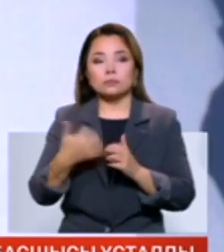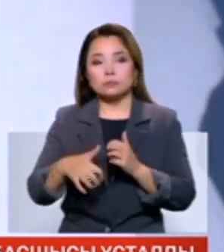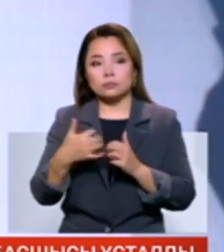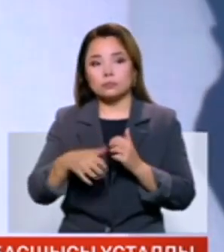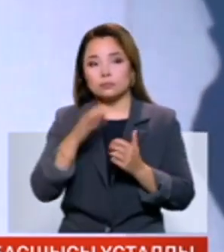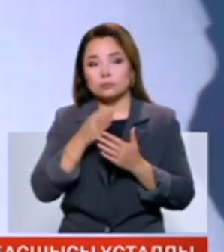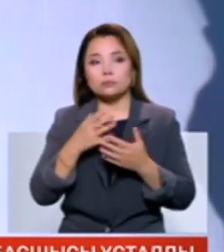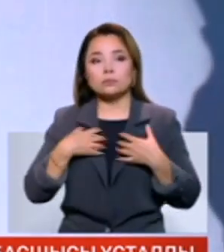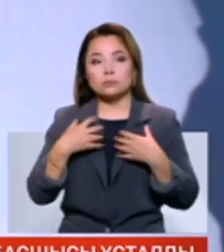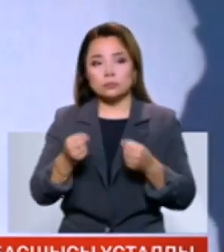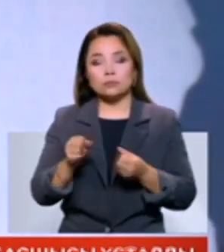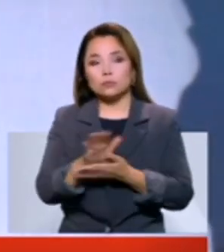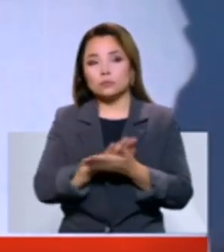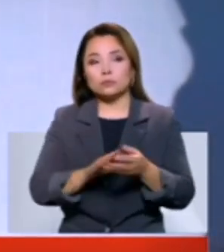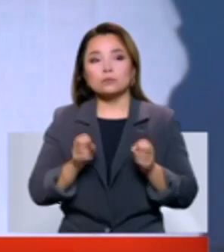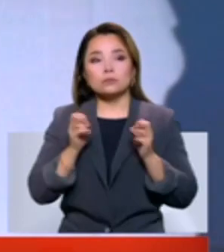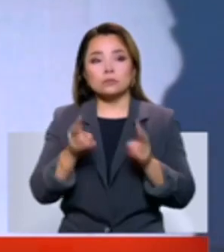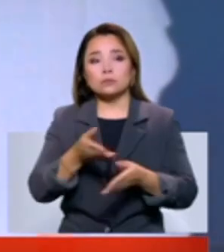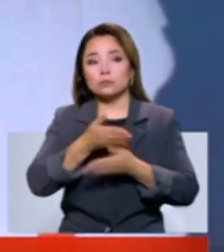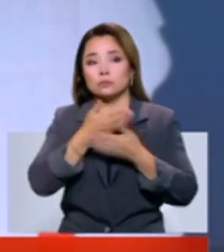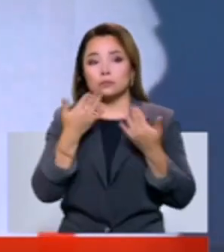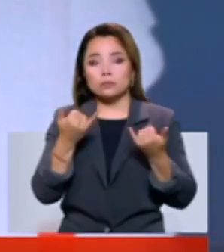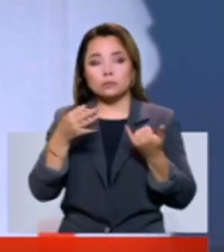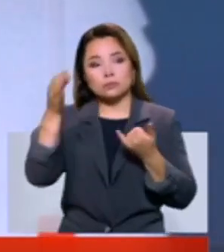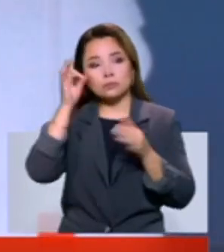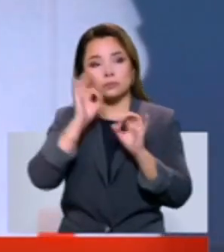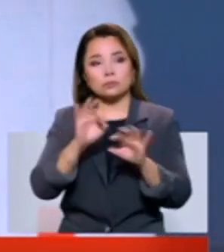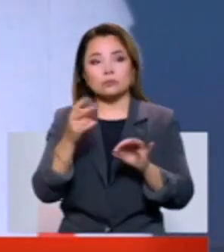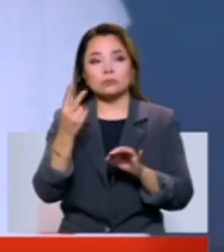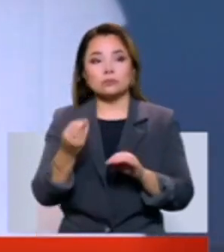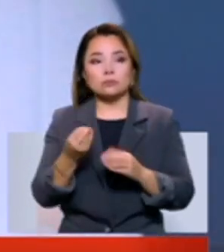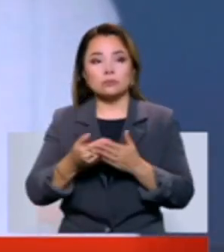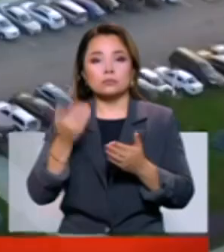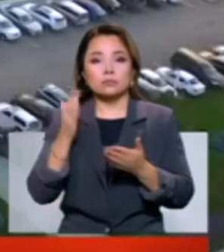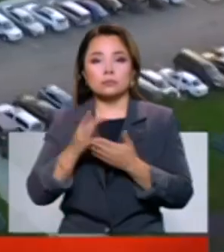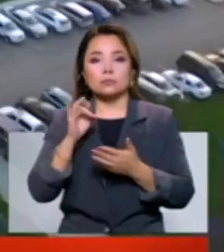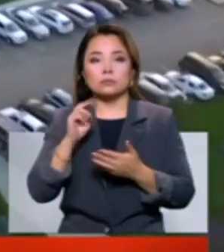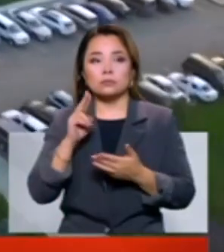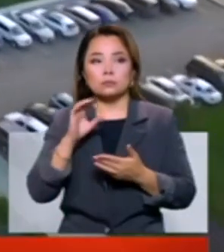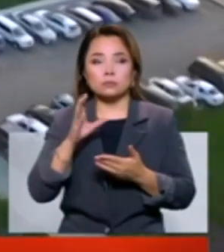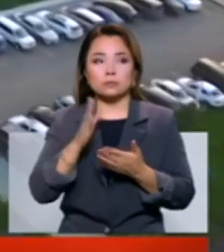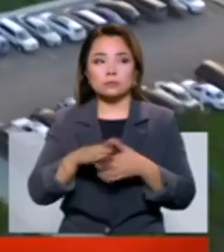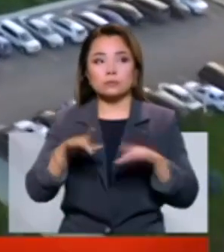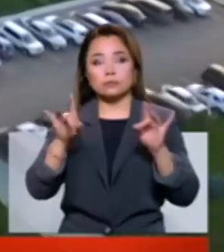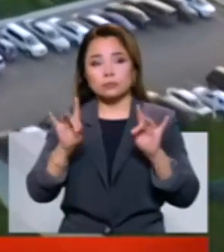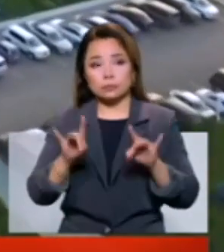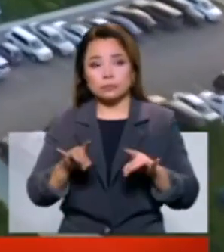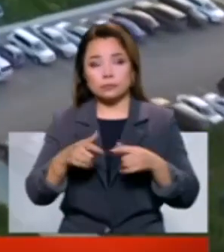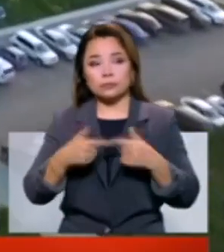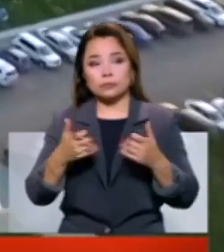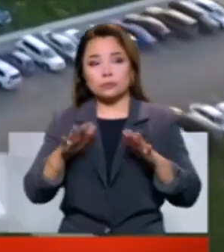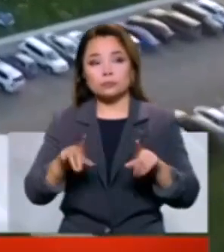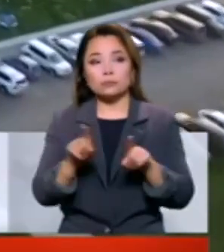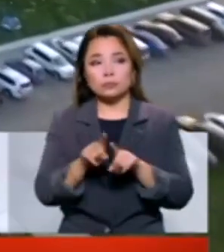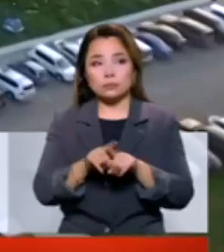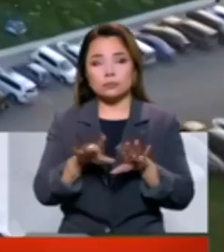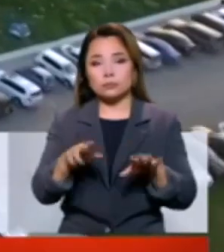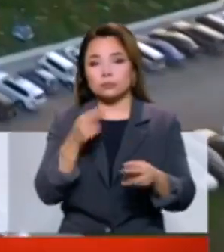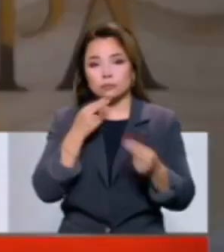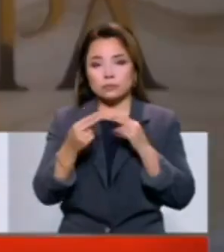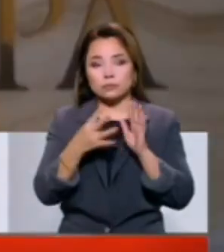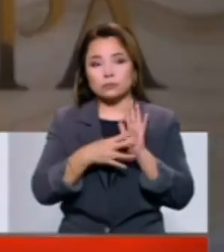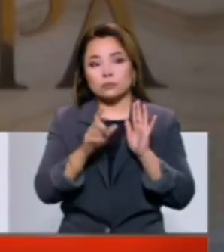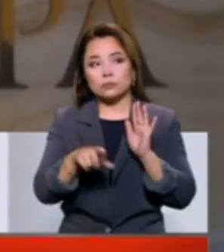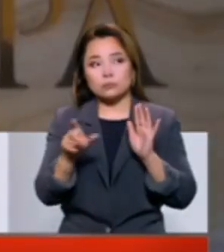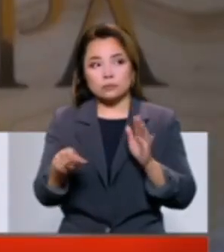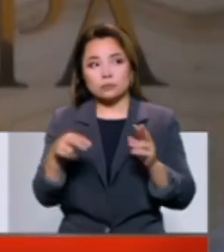орташа. Денсаулықтарына еш қауіп жоқ. Еске салақ, екі күн бұрын әріксіз қонағы үйінің 17 қызметкері астан уланып, 9 адам